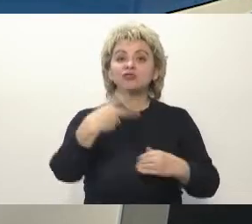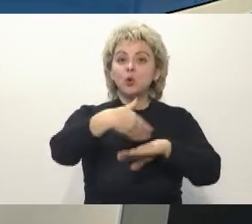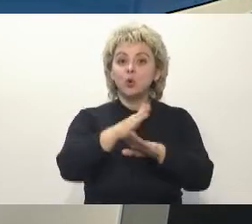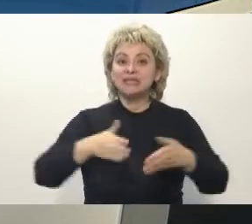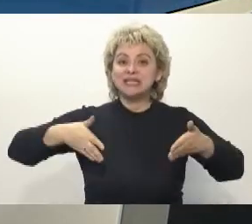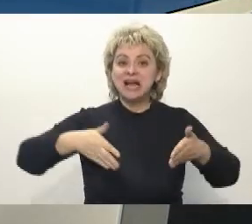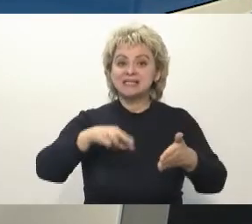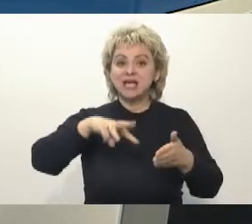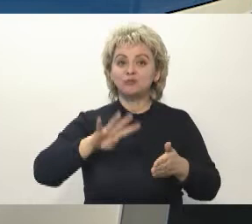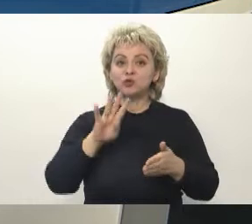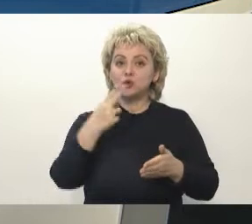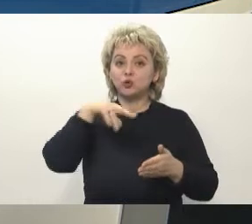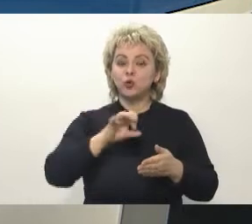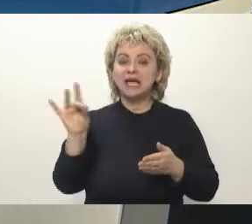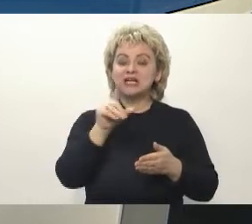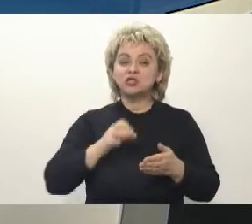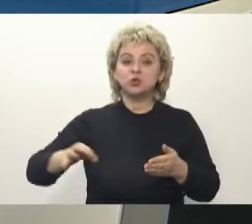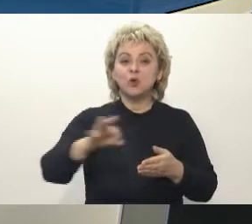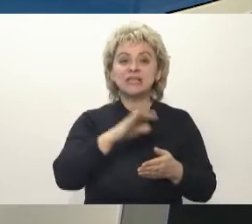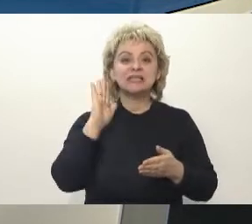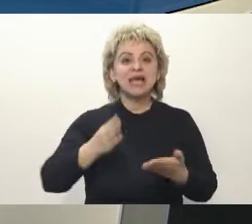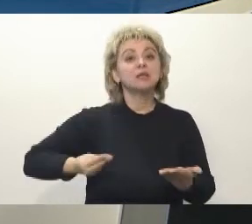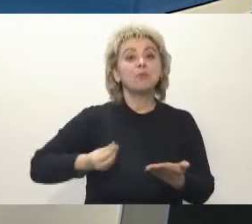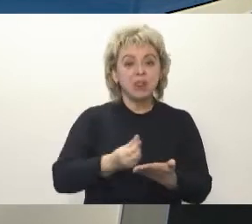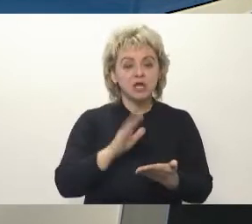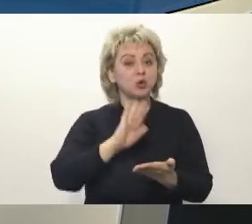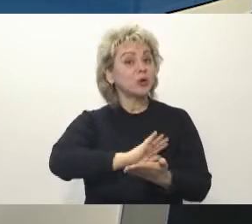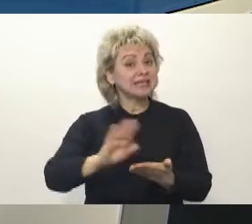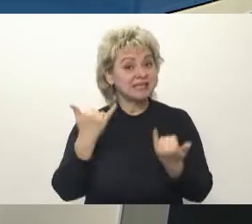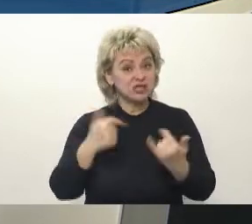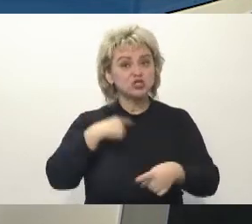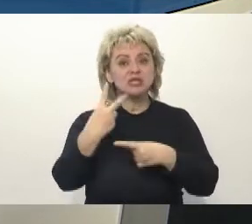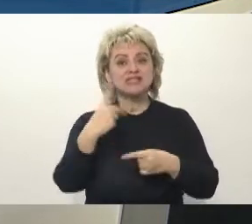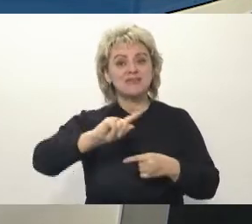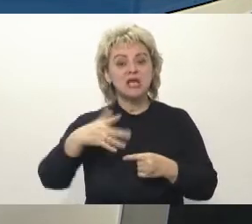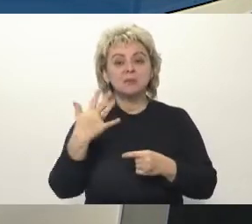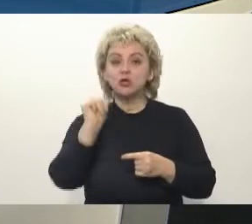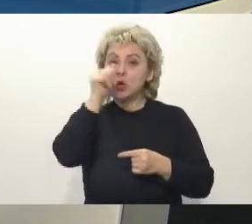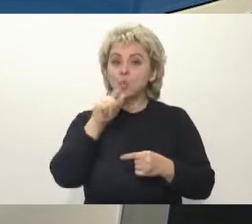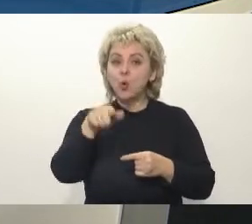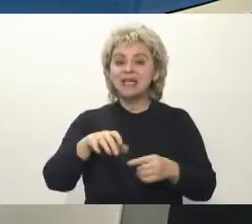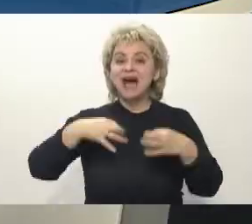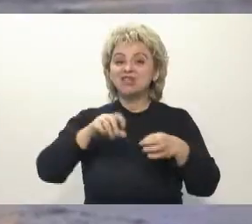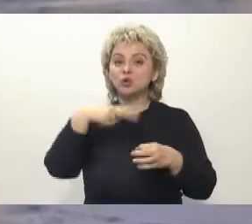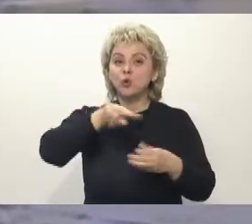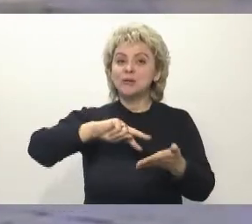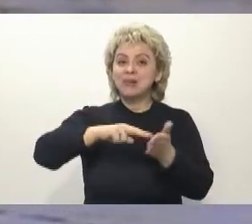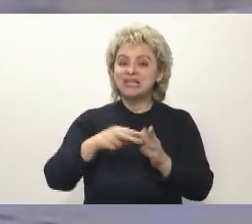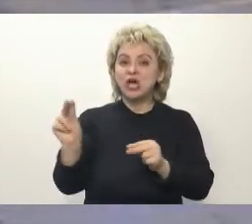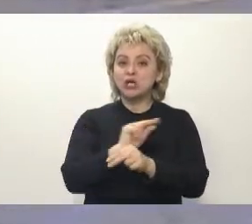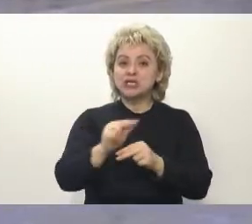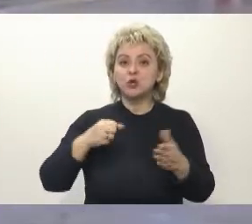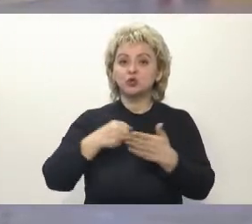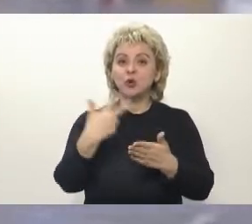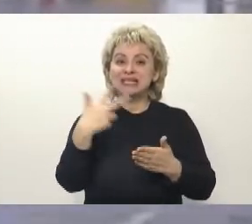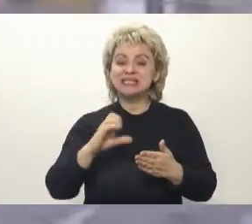Второй участок трассы М4 Дон в Ростовской области станет платным, но не сейчас, через 2,5 года. «Автодор» запланировал реконструировать